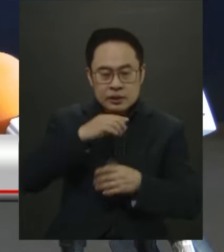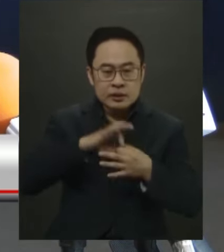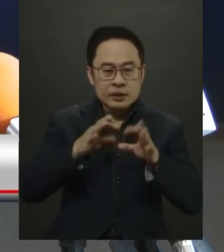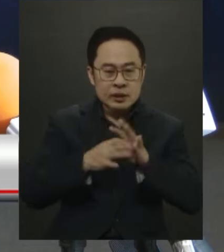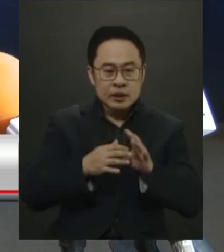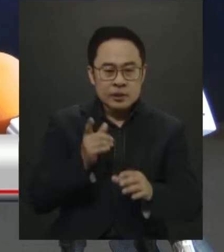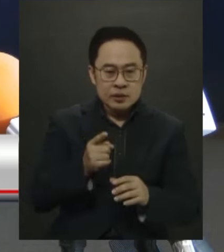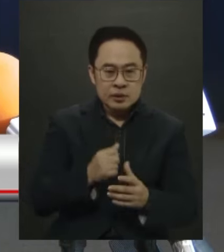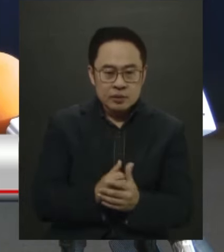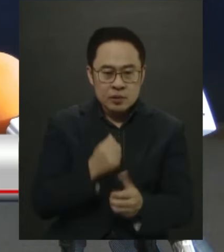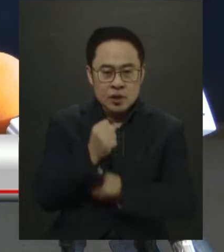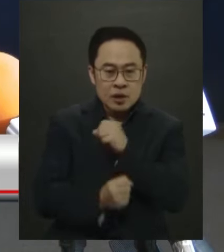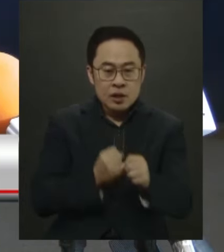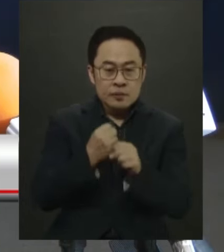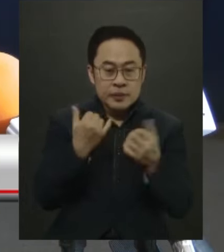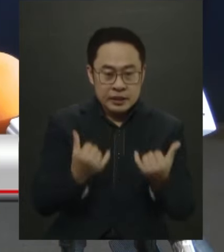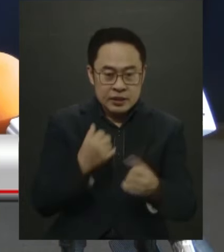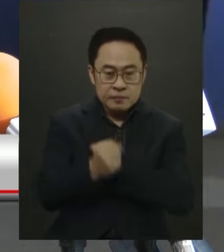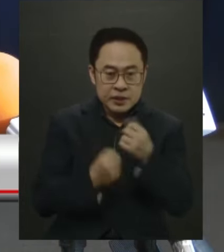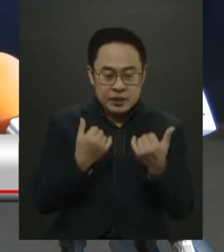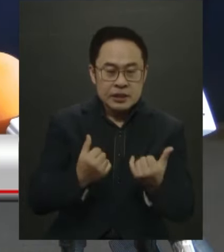่ปีนี้เป็นปีทองนะคะเงินรางวัลของ